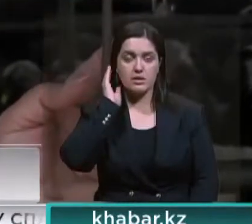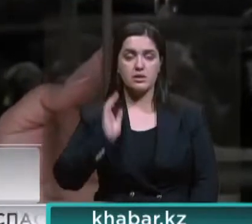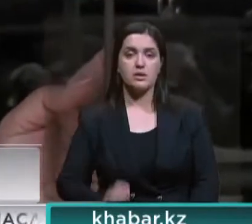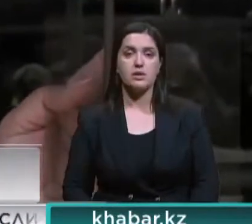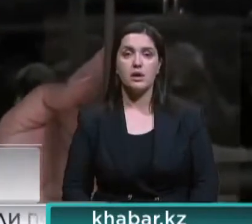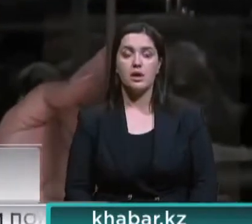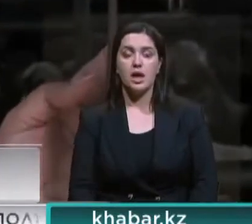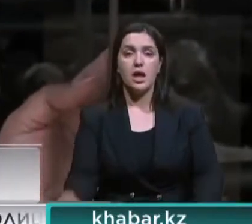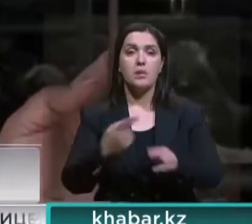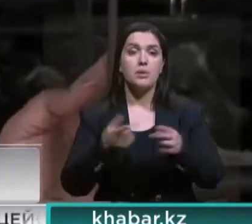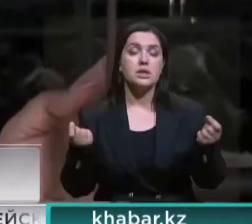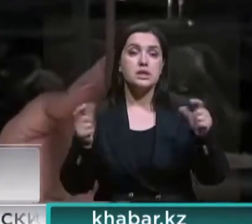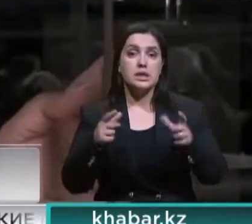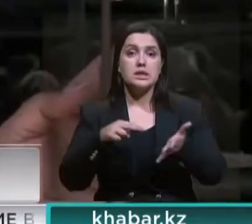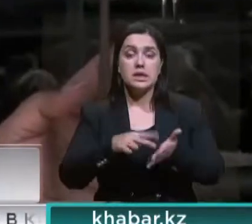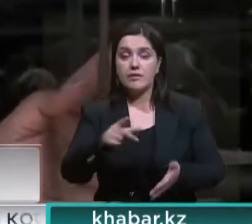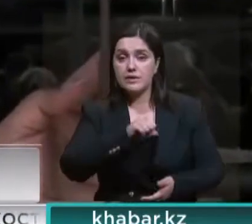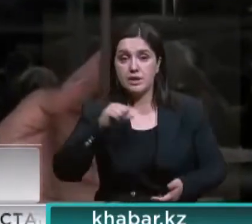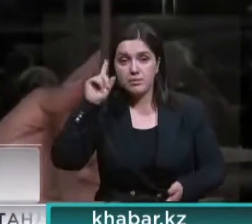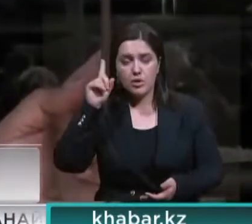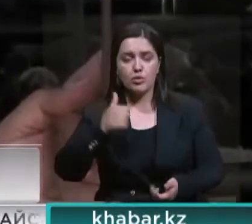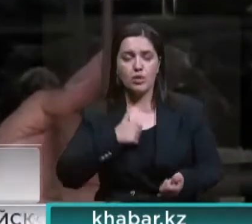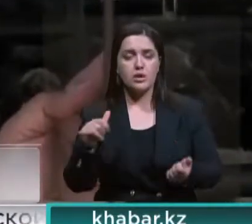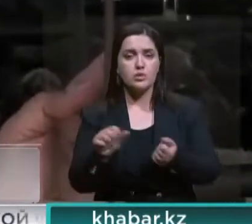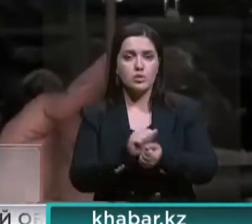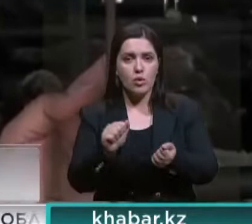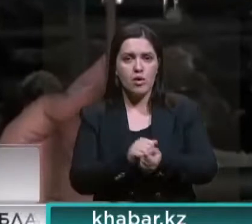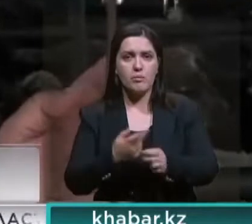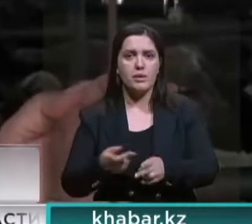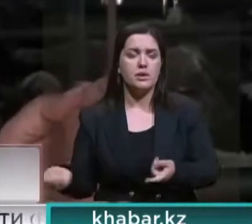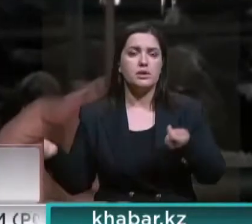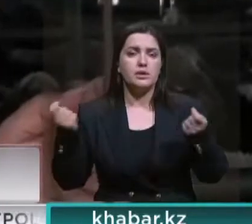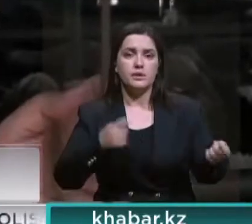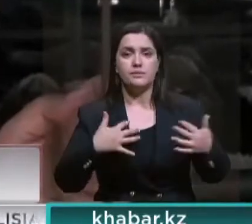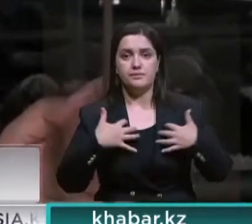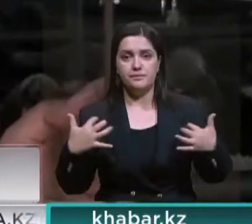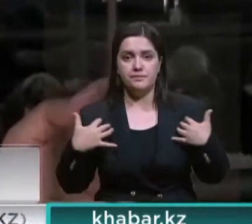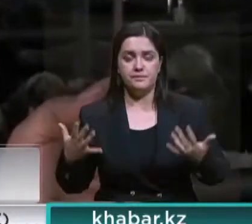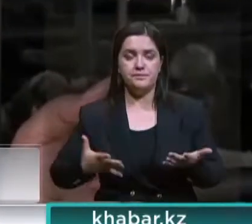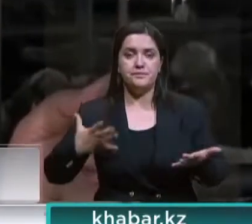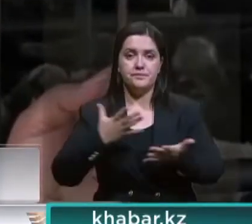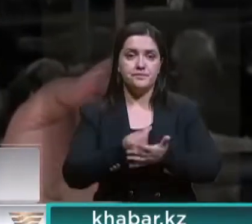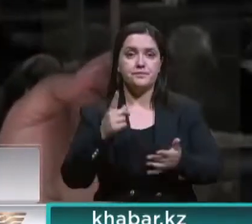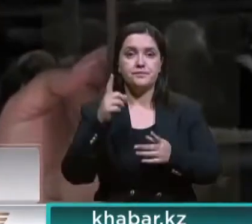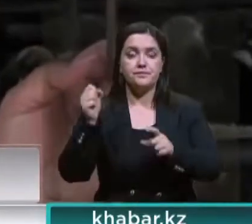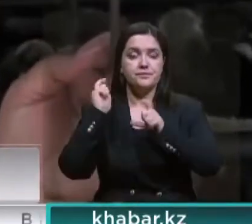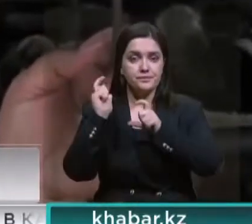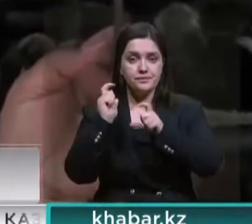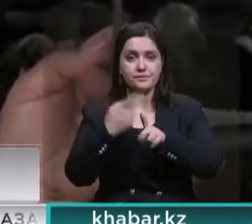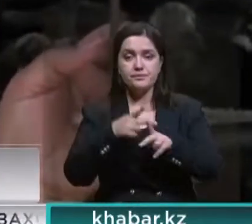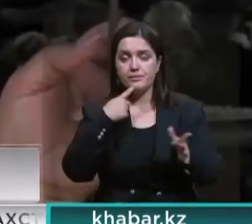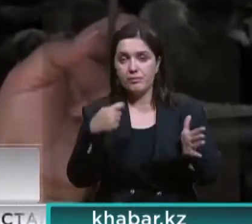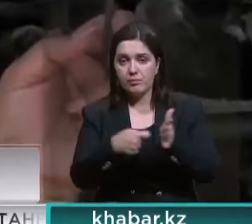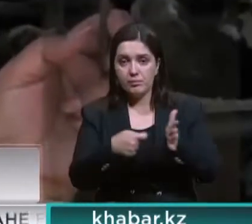годом значительно выросли. Сами знаете, у нас засуха. А везти скот из другого региона значит переплачивать за транспортировку. Еще и кормить